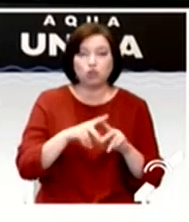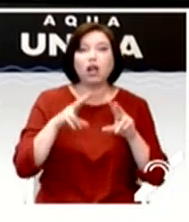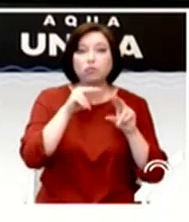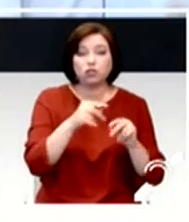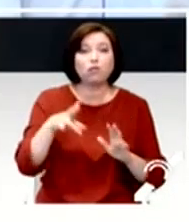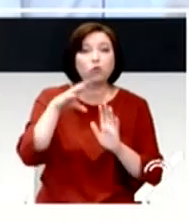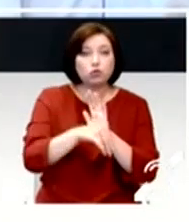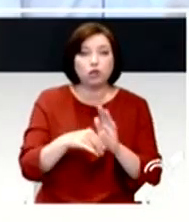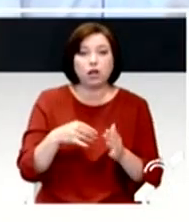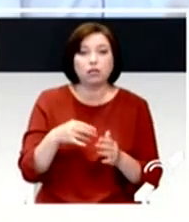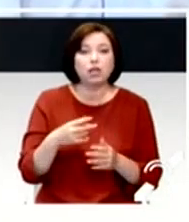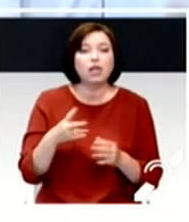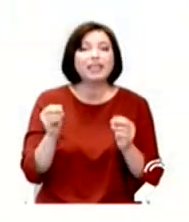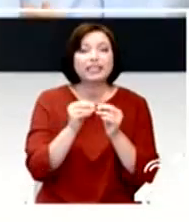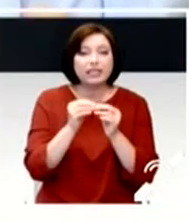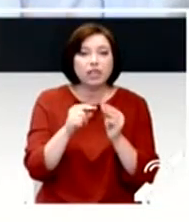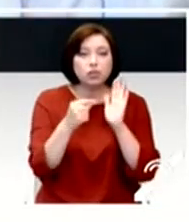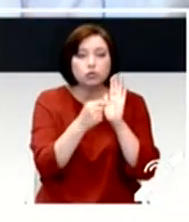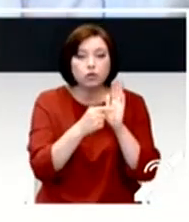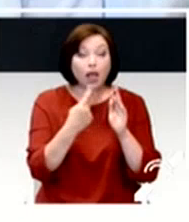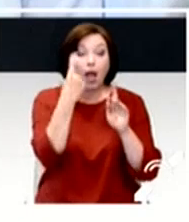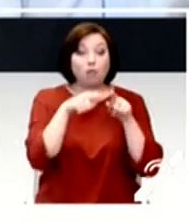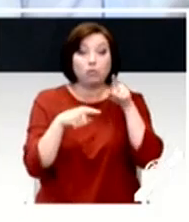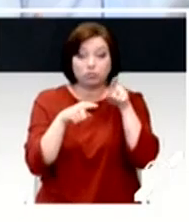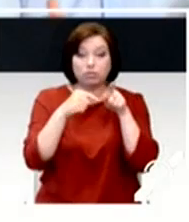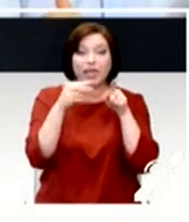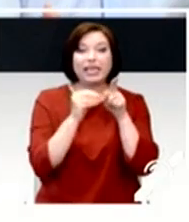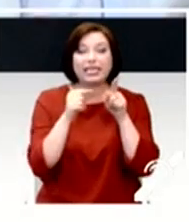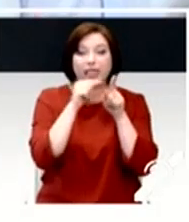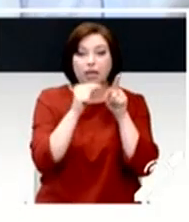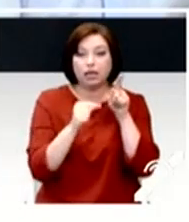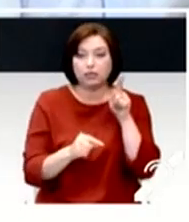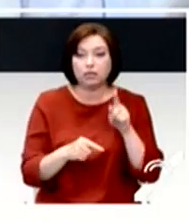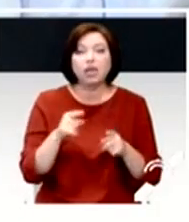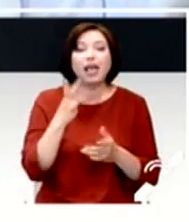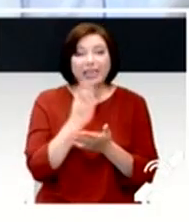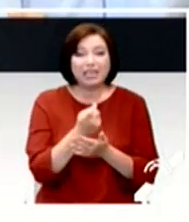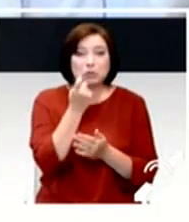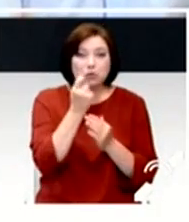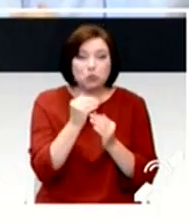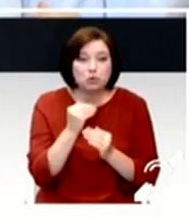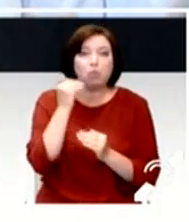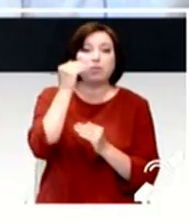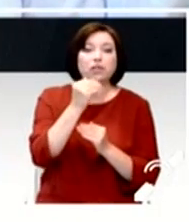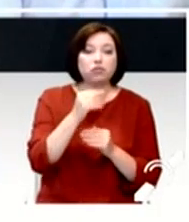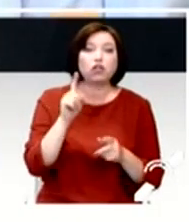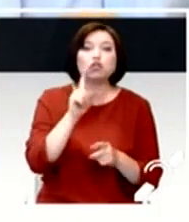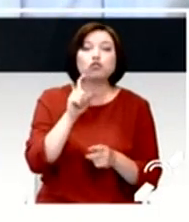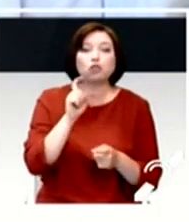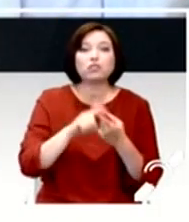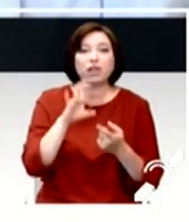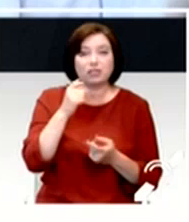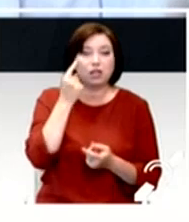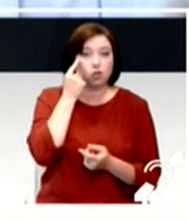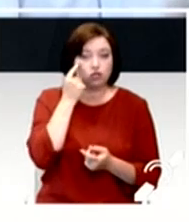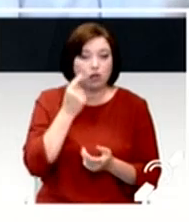include cel puțin 10 subacțiuni față de primul raport. Constatăm o mică evoluție în partea ce ține de punctaj.